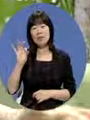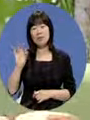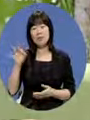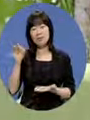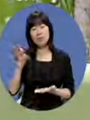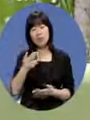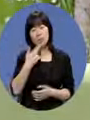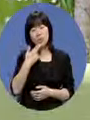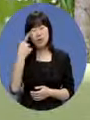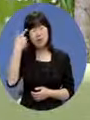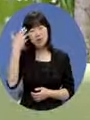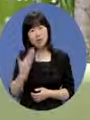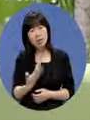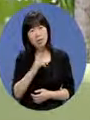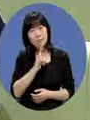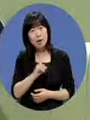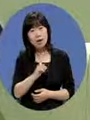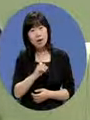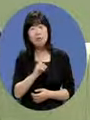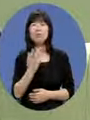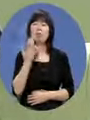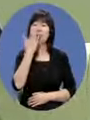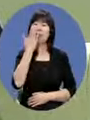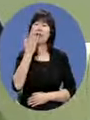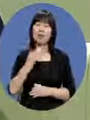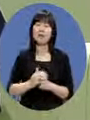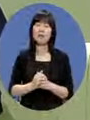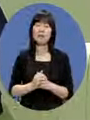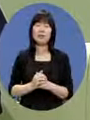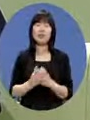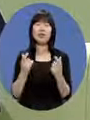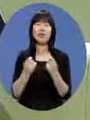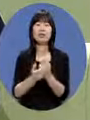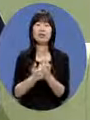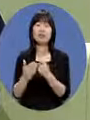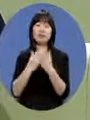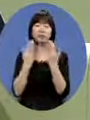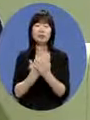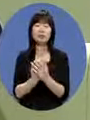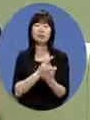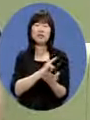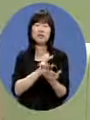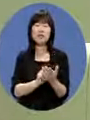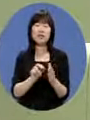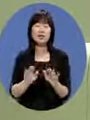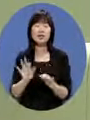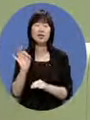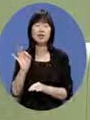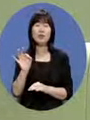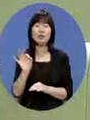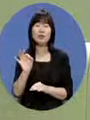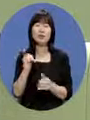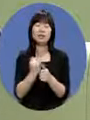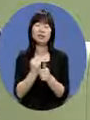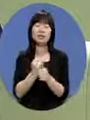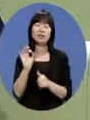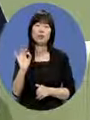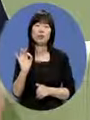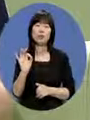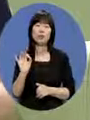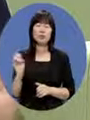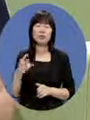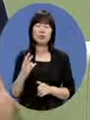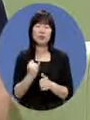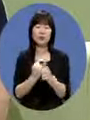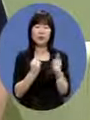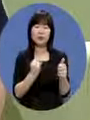가지도 안돼 이렇게 생각할 수 있잖아요 그렇게 생각할 수 있구요 그러다 보니까 는 모든 주제가 이제 다 돈 이에요 이래 그리고 이